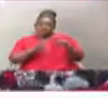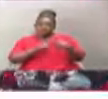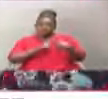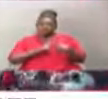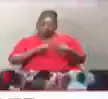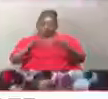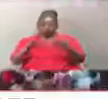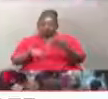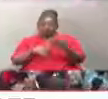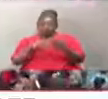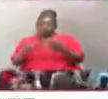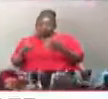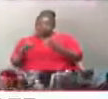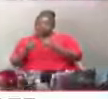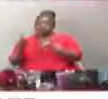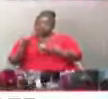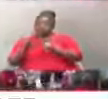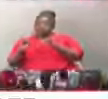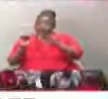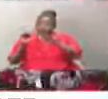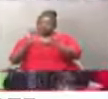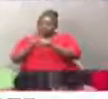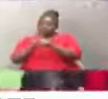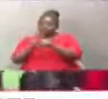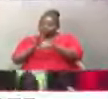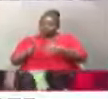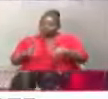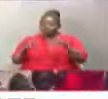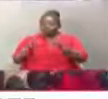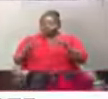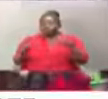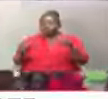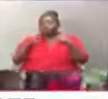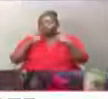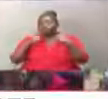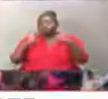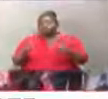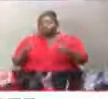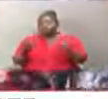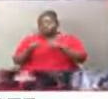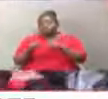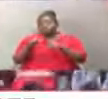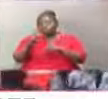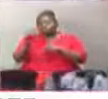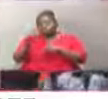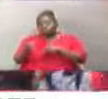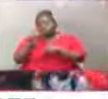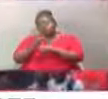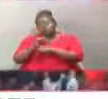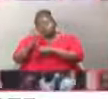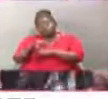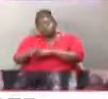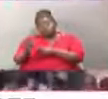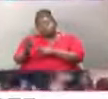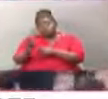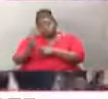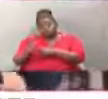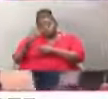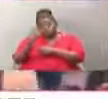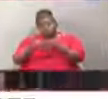zikubibwa n'abantu beeyongedde obungi ku nguudo songa n'abatembeeyi beeyongedde nga buli omu akola butaweera okusikiriza